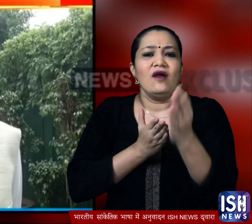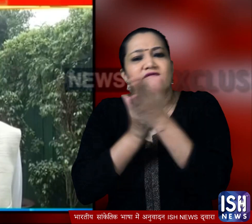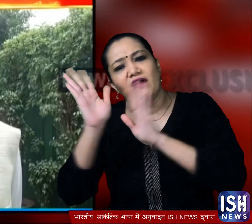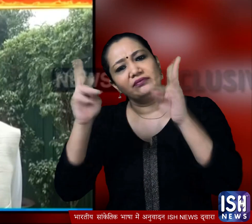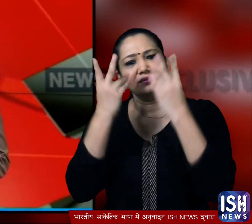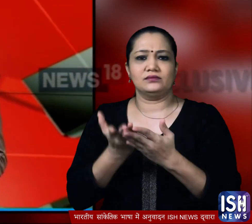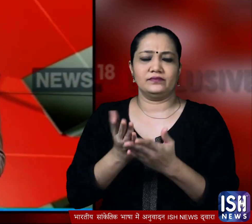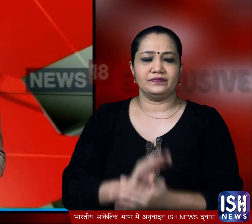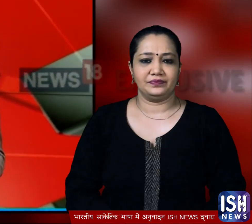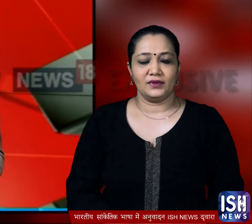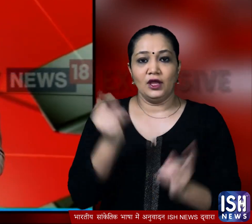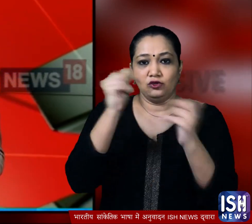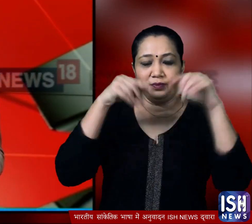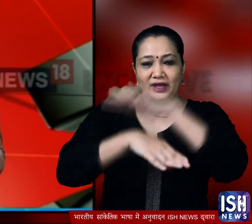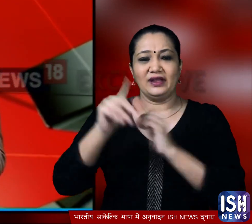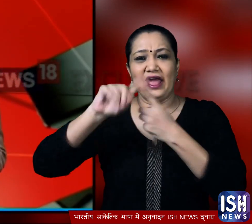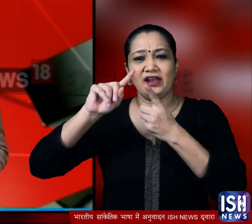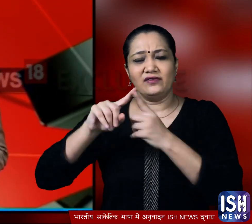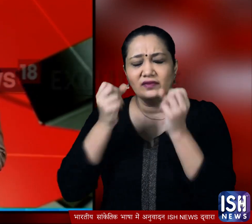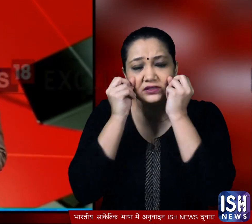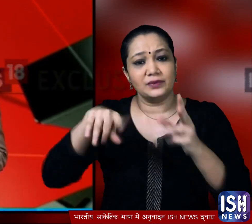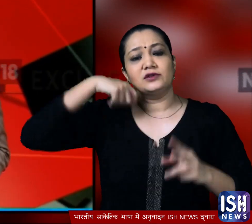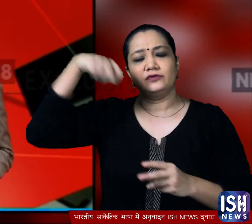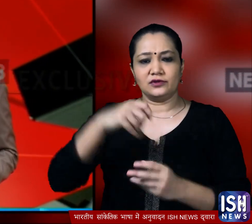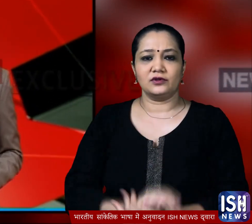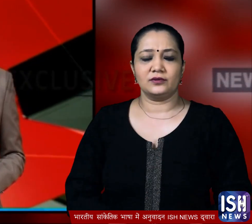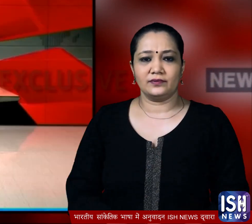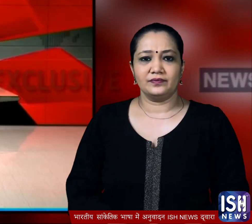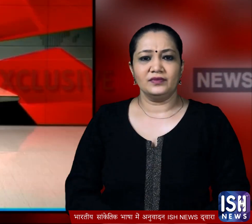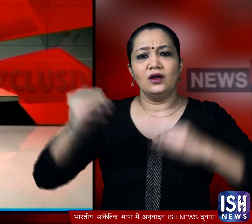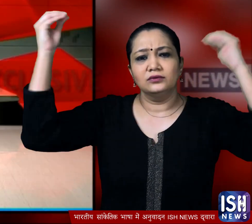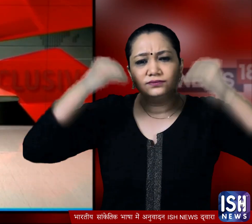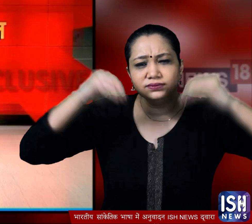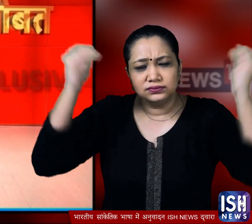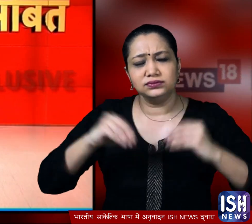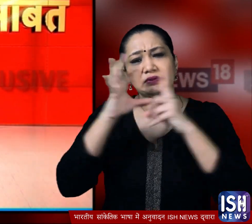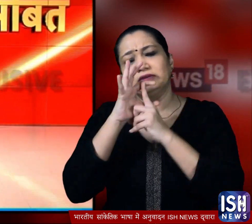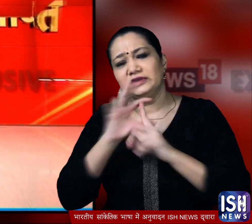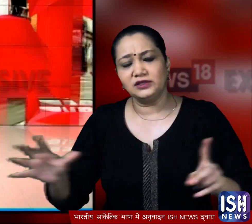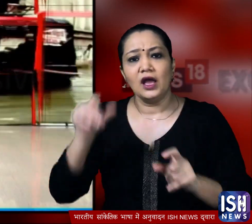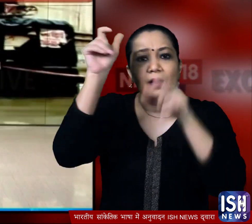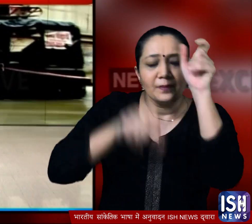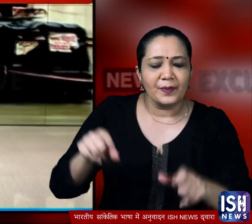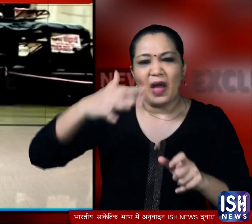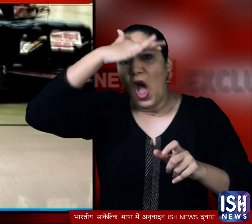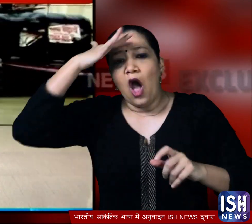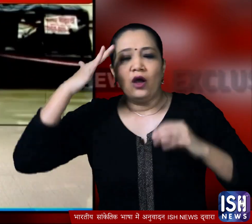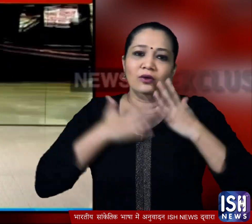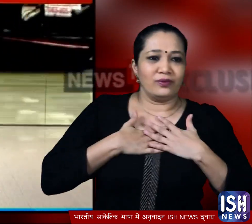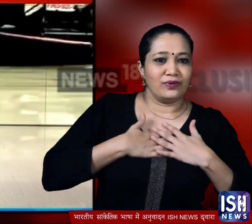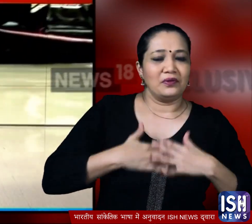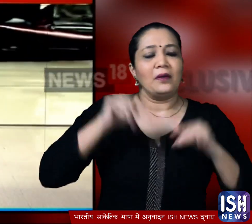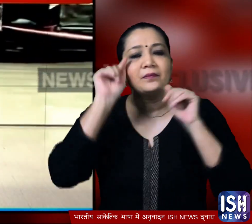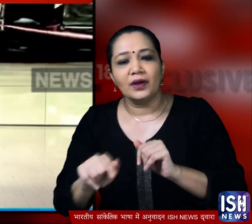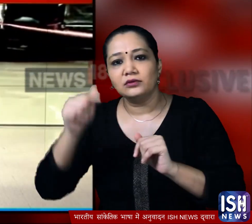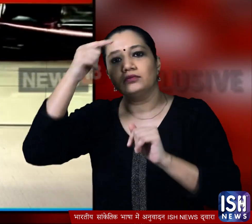एक तरीका है। उत्तर प्रदेश के इटावा से चौंकाने वाली तस्वीरें सामने आई। वहां भारी बारिश से जहां लोगों को भीषण गर्मी से राहत मिली तो